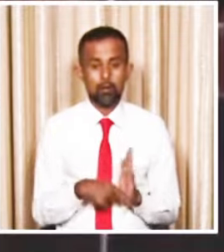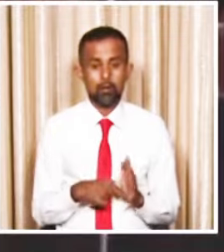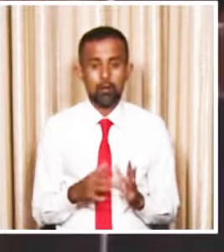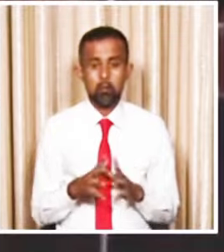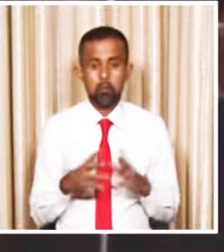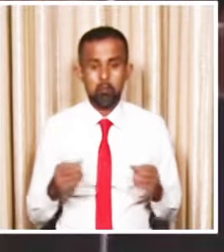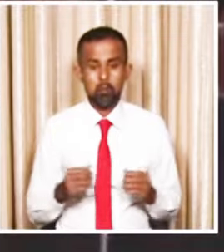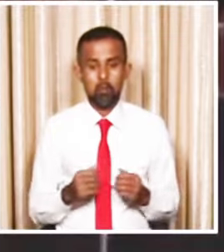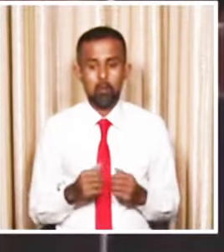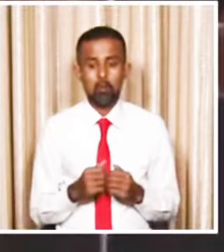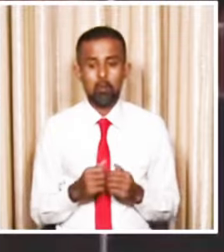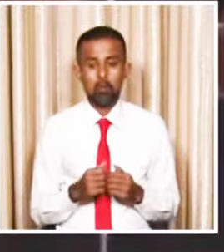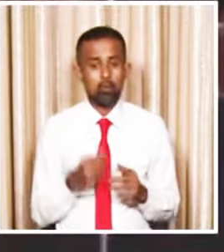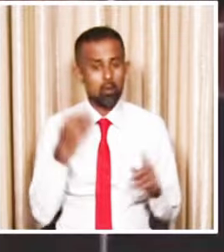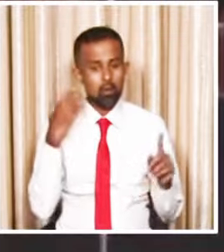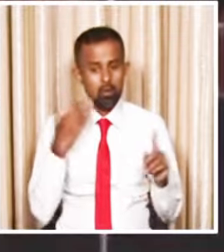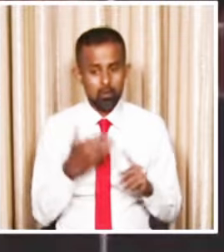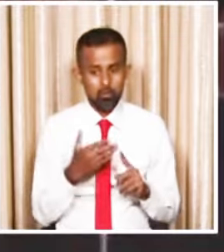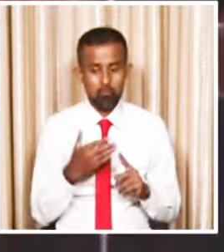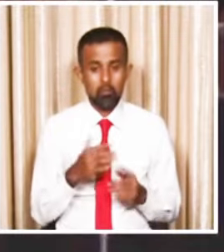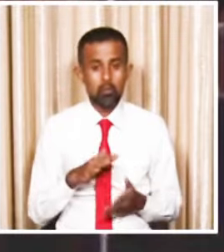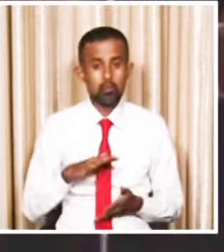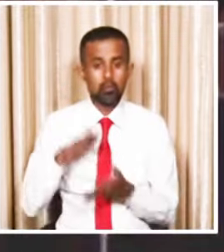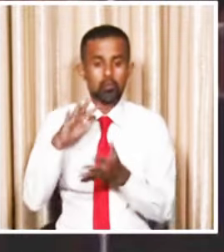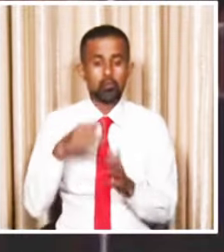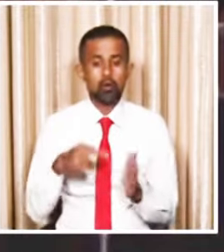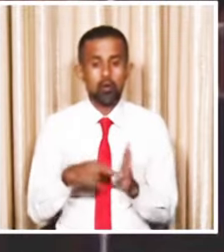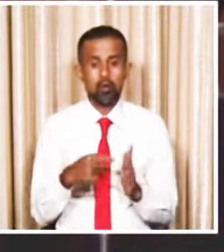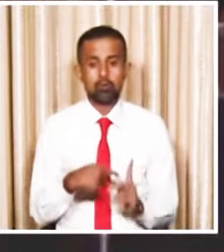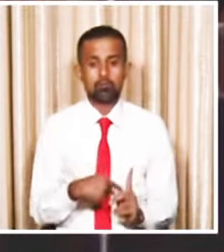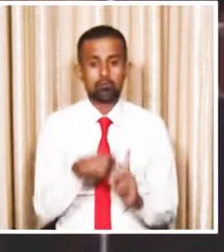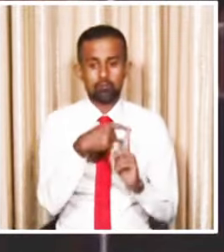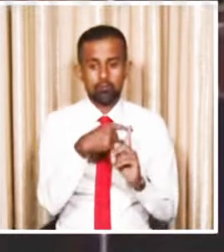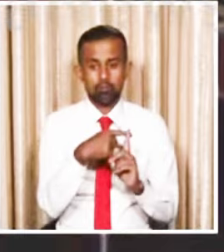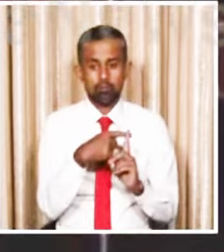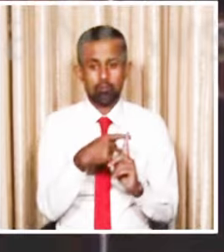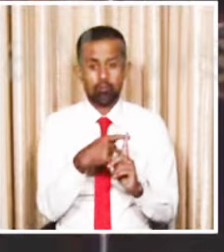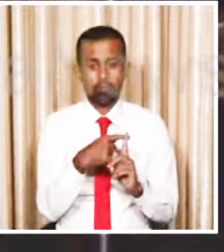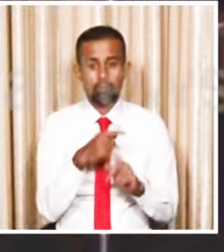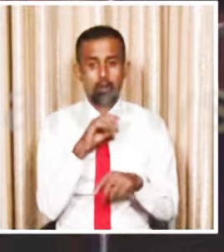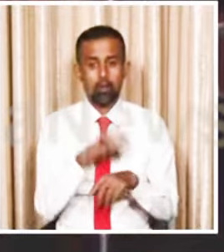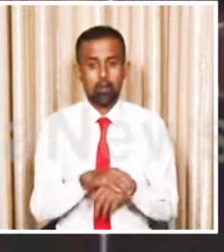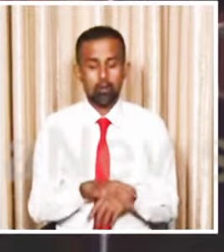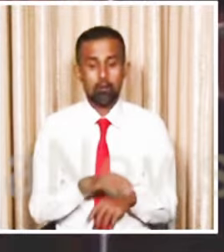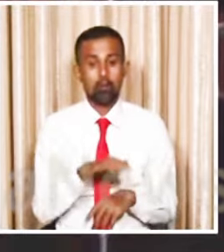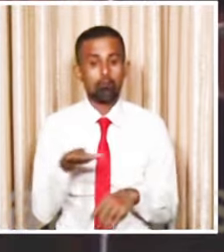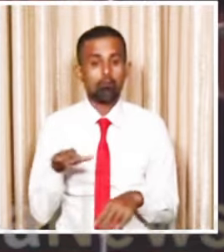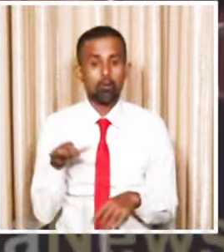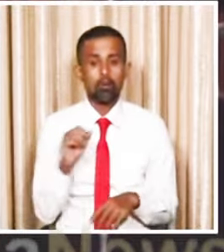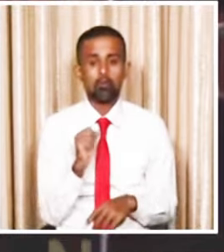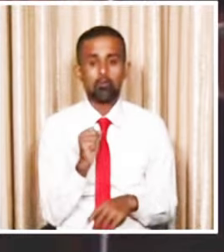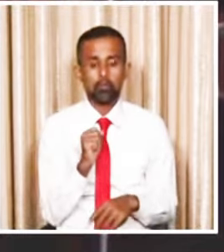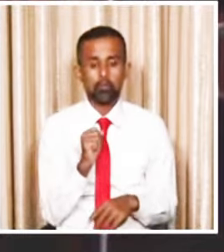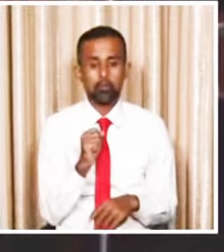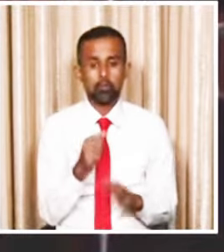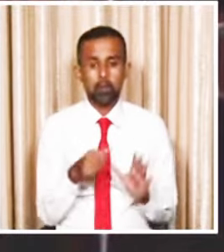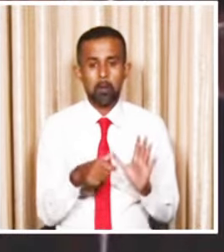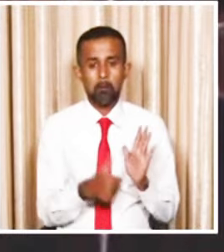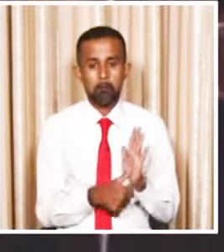సంపత్ మివ పాదక కరగన అపనయన ఆర్థిక గొడ్నగీమ సందా విశేషంగా హందునాగతయుతు శ్రేష్ఠ మనోద కీన కారణం మీ